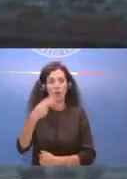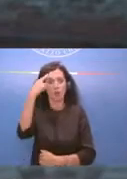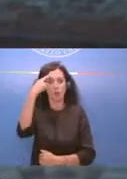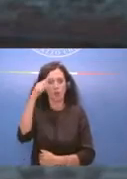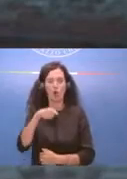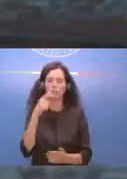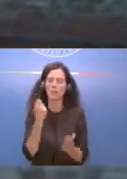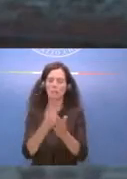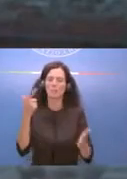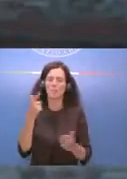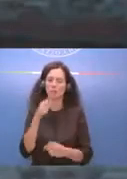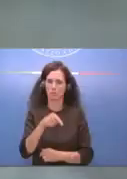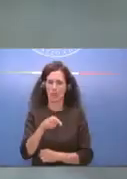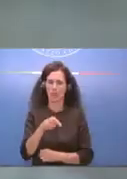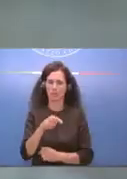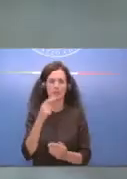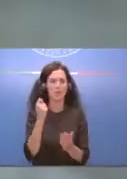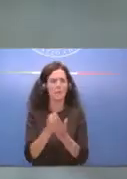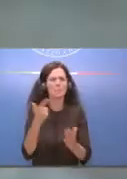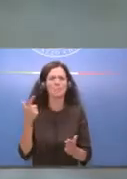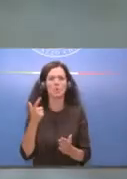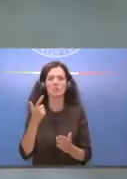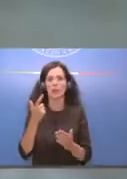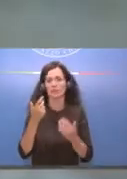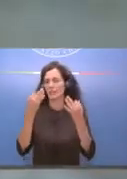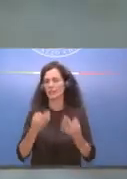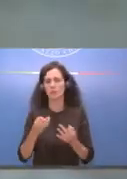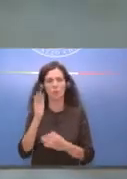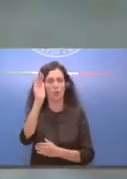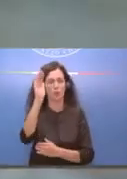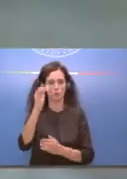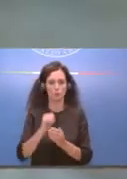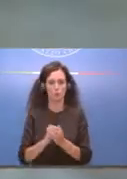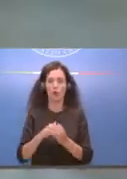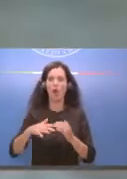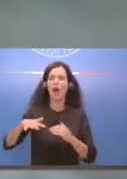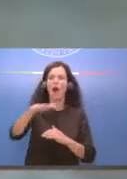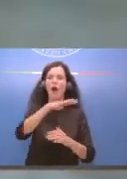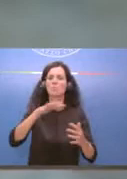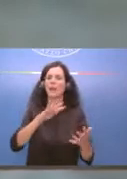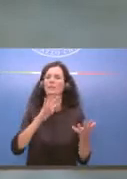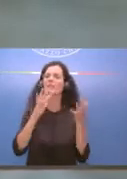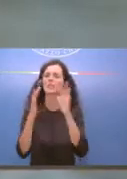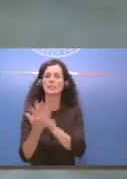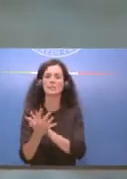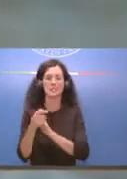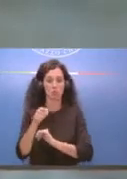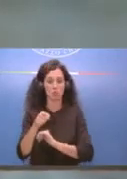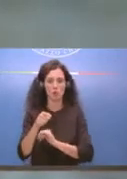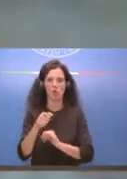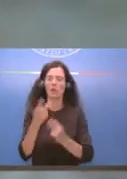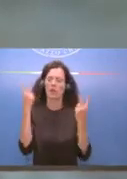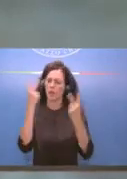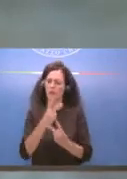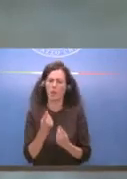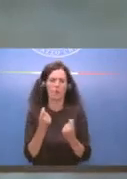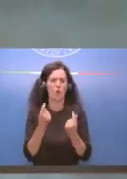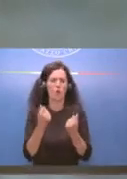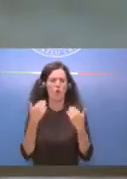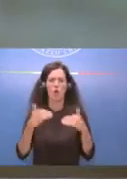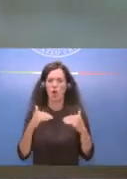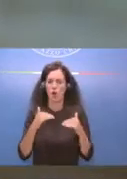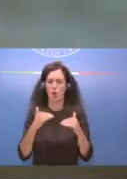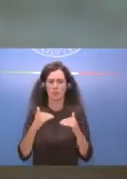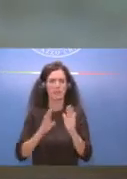negli anni a venire la transizione ambientale ha dei costi molto alti e lo